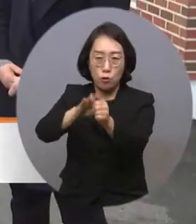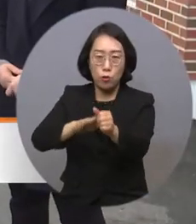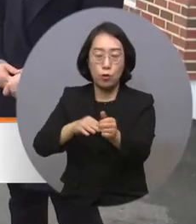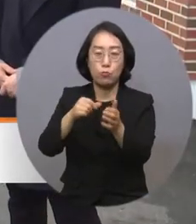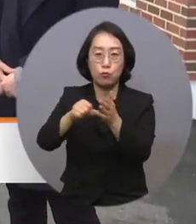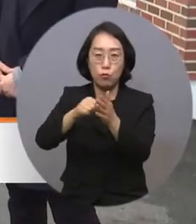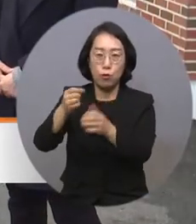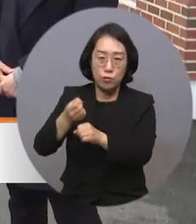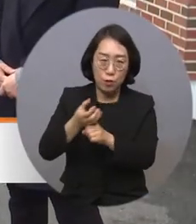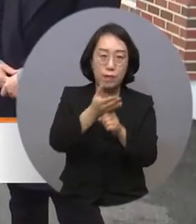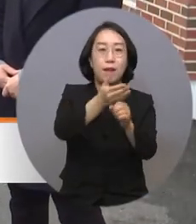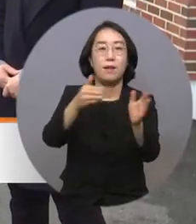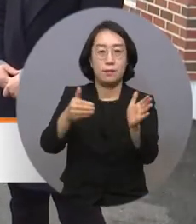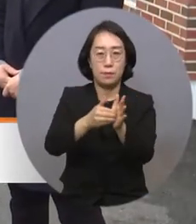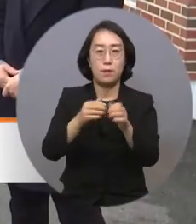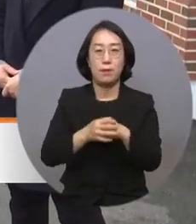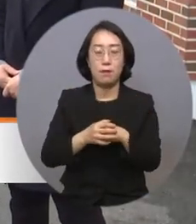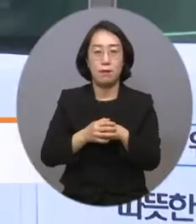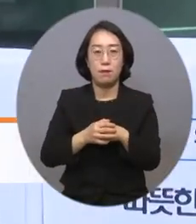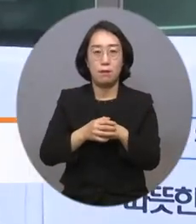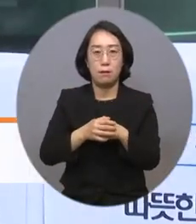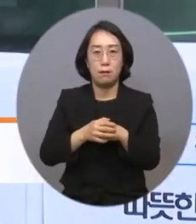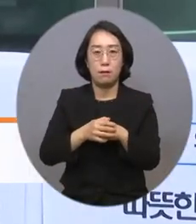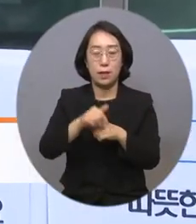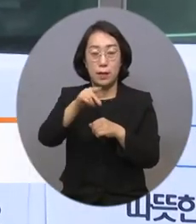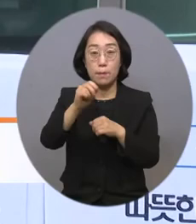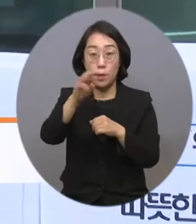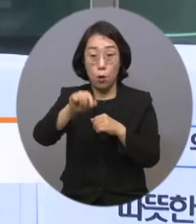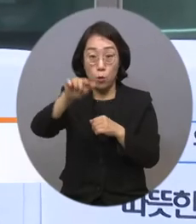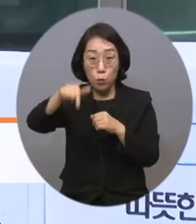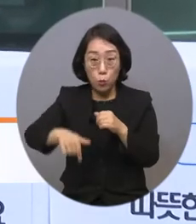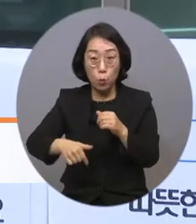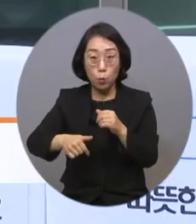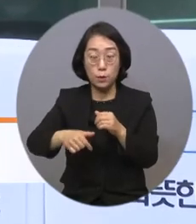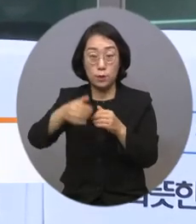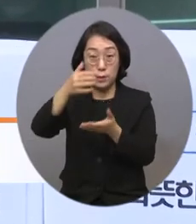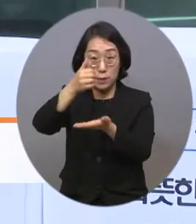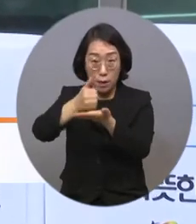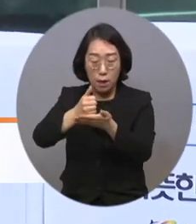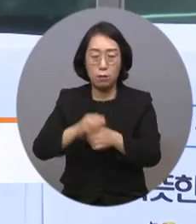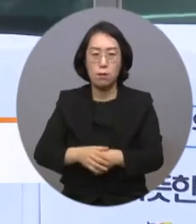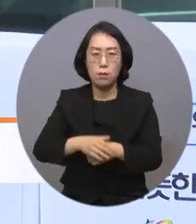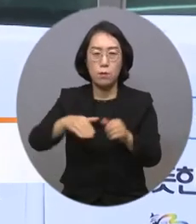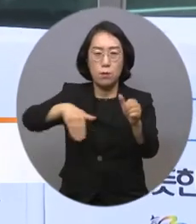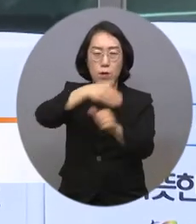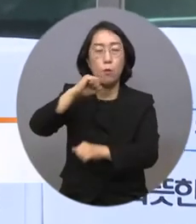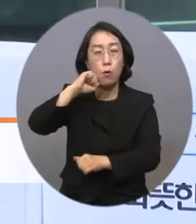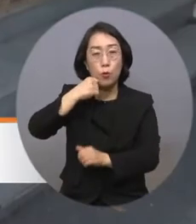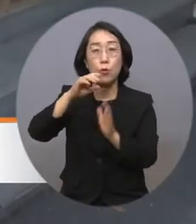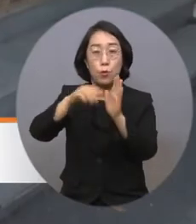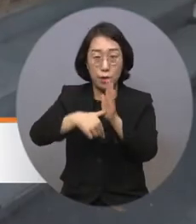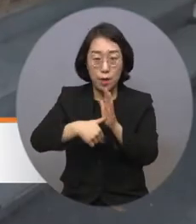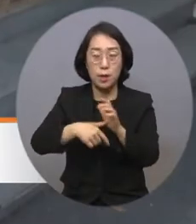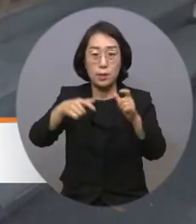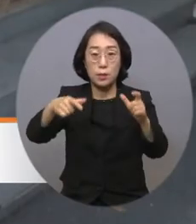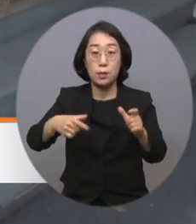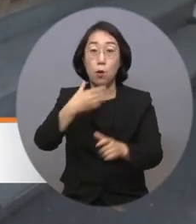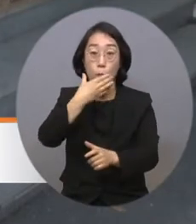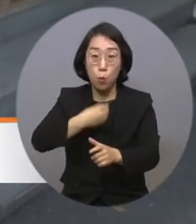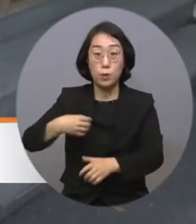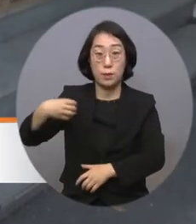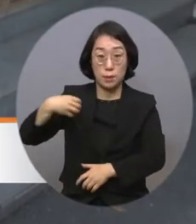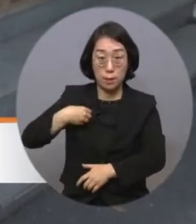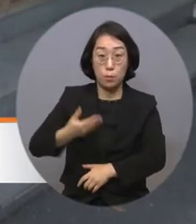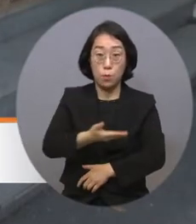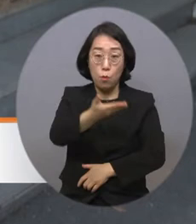위문품을 전달했습니다. 김영록 지사는 코로나19 장기화로 어느 때보다 힘든 시기에 지역복지를 책임지는